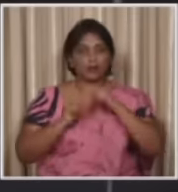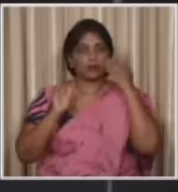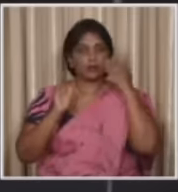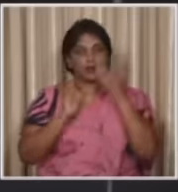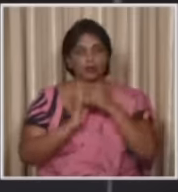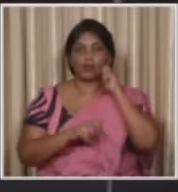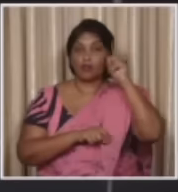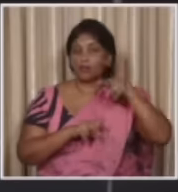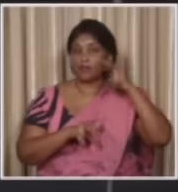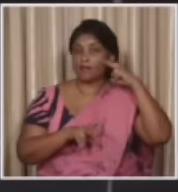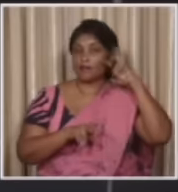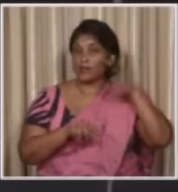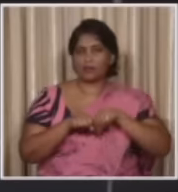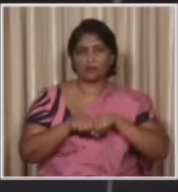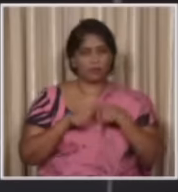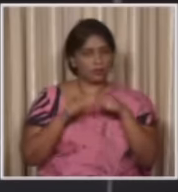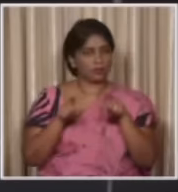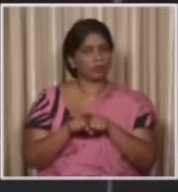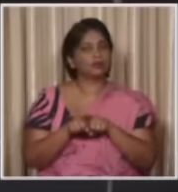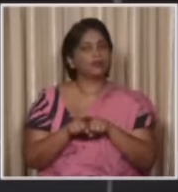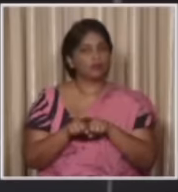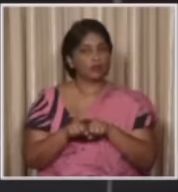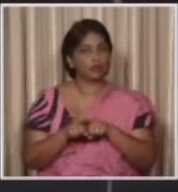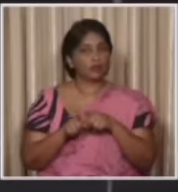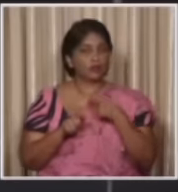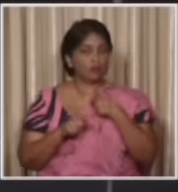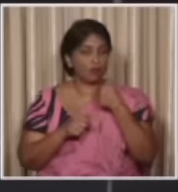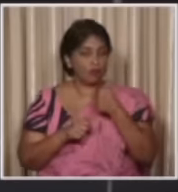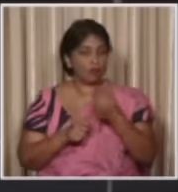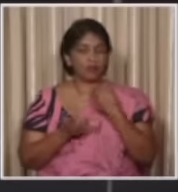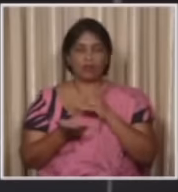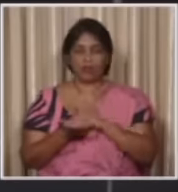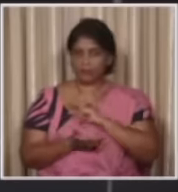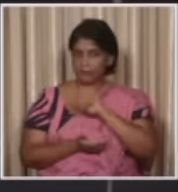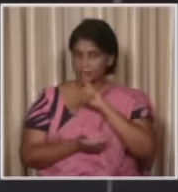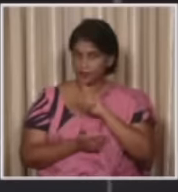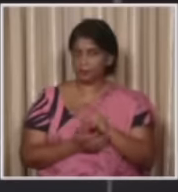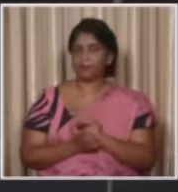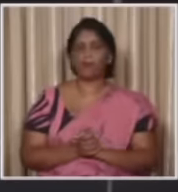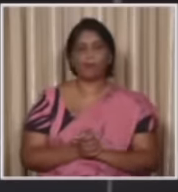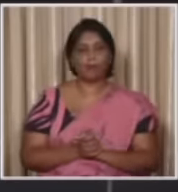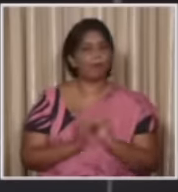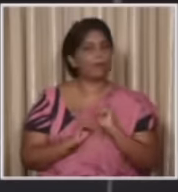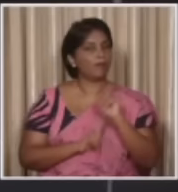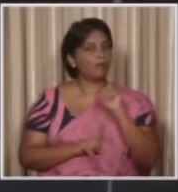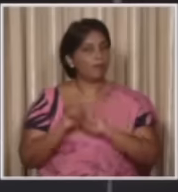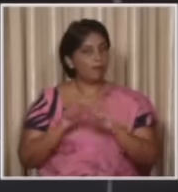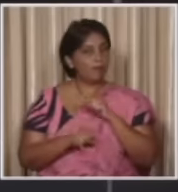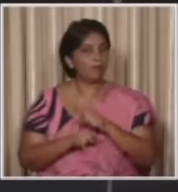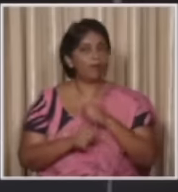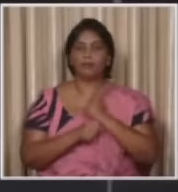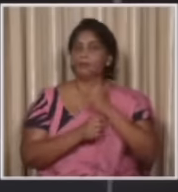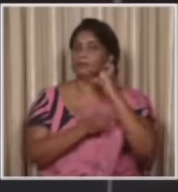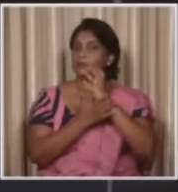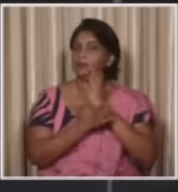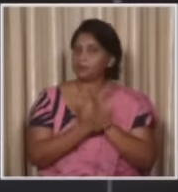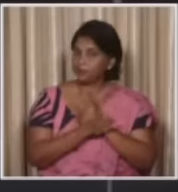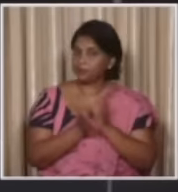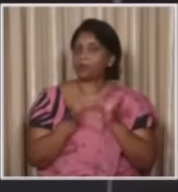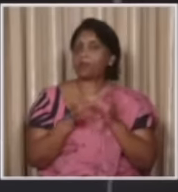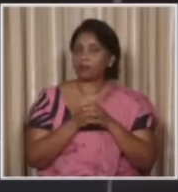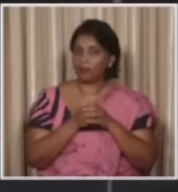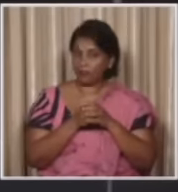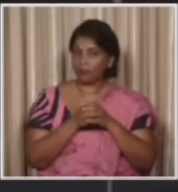mahajana viswasaya kadawana lesa meka hondara man kiyawana nawatha watawak parlimenthuwa saha ankuma vivastha sabhawa